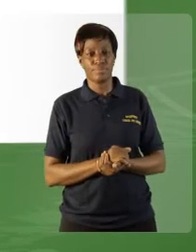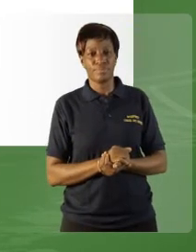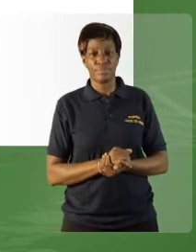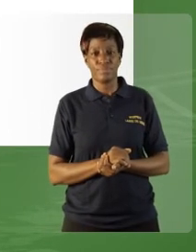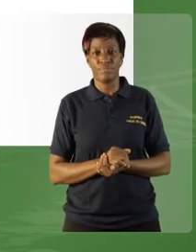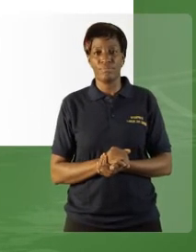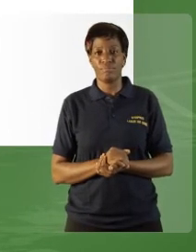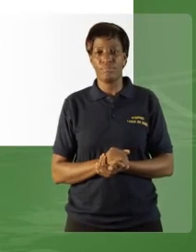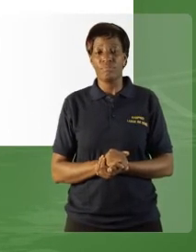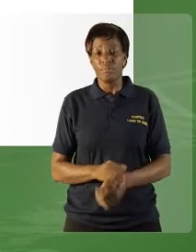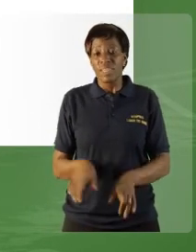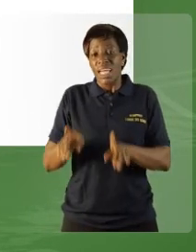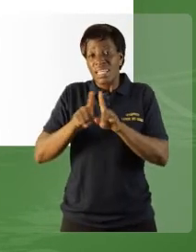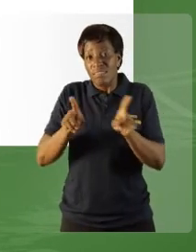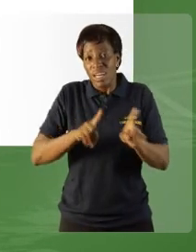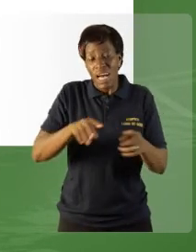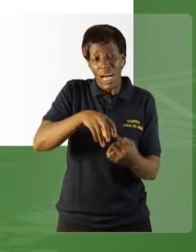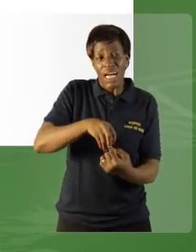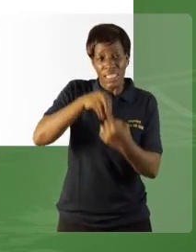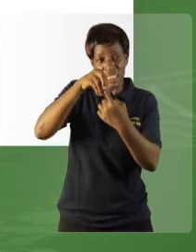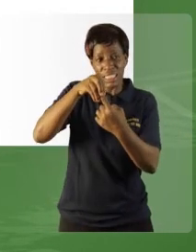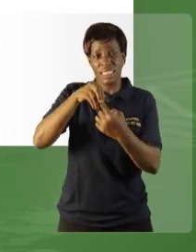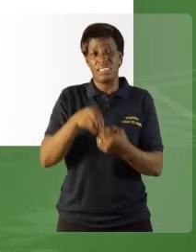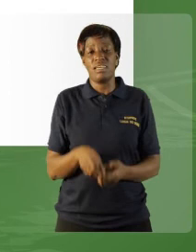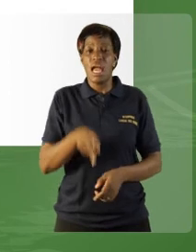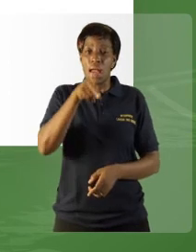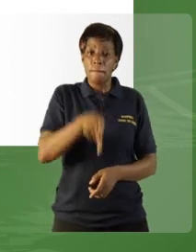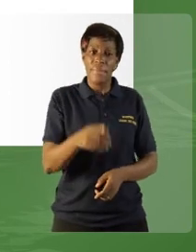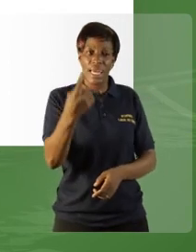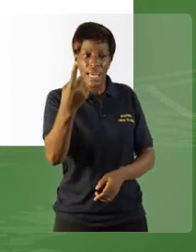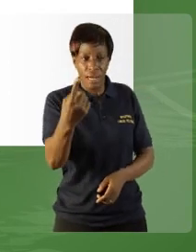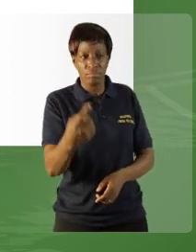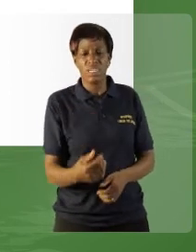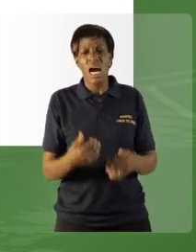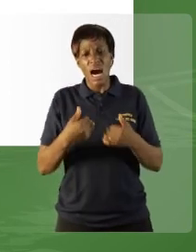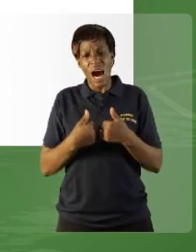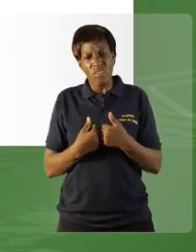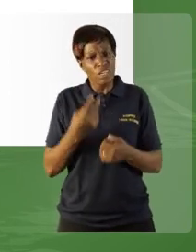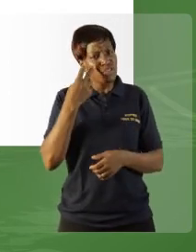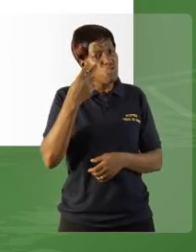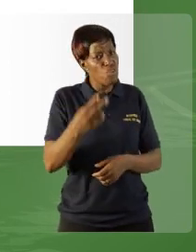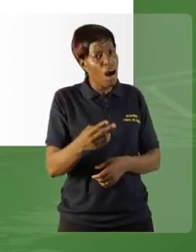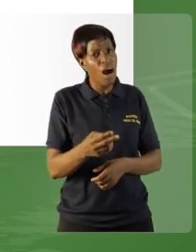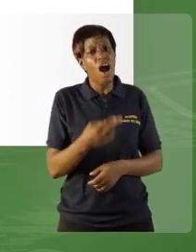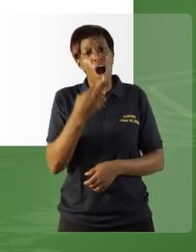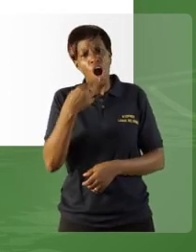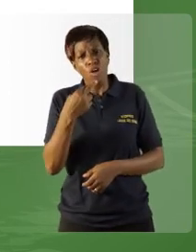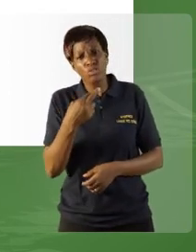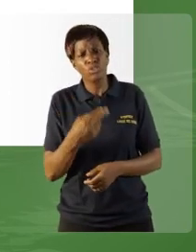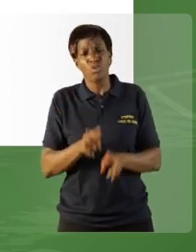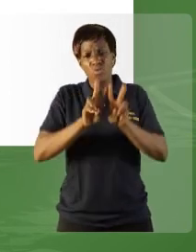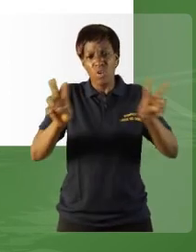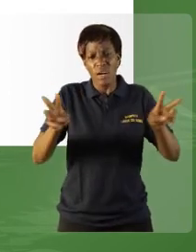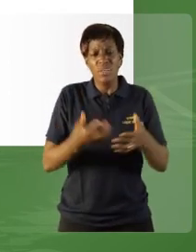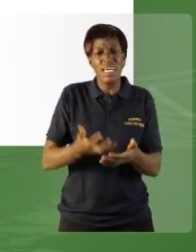Les différentes caractéristiques. En P1, nous avons un vocabulaire riche et